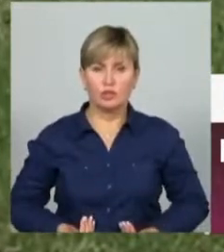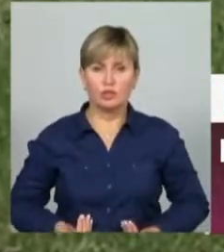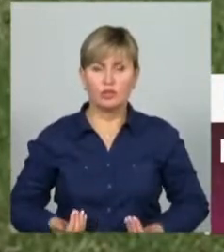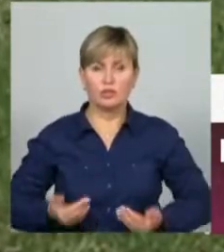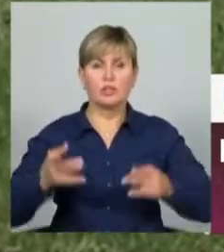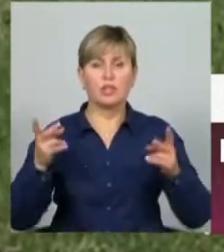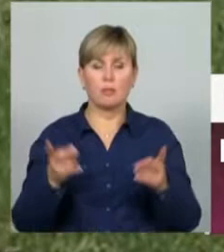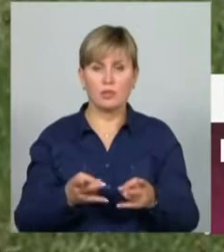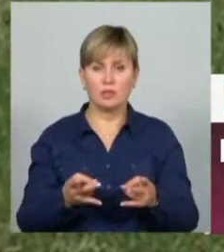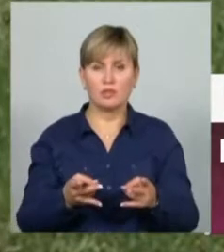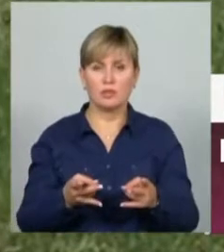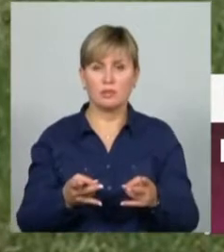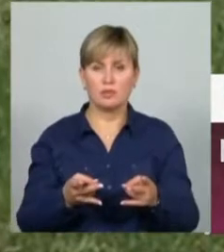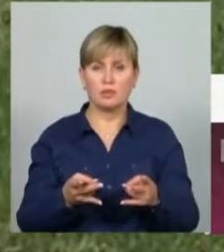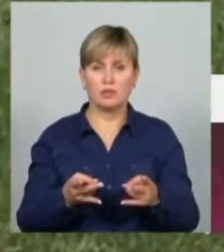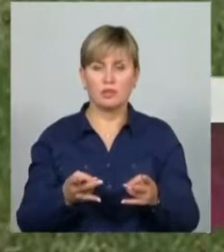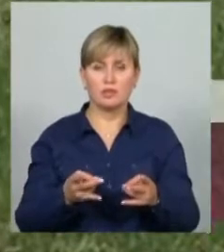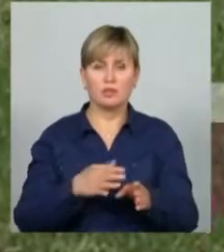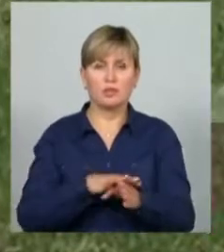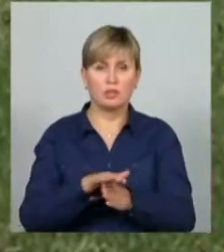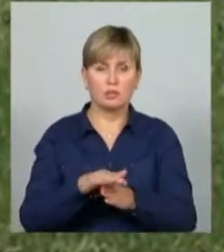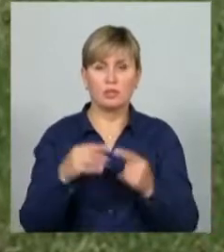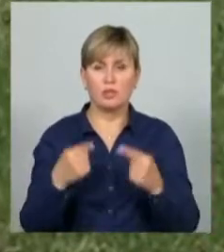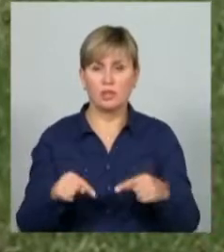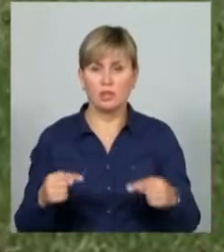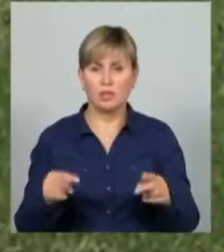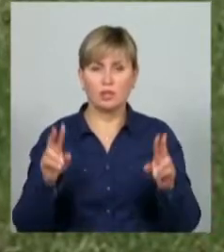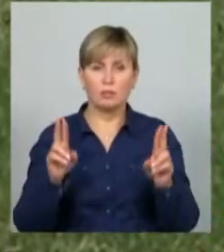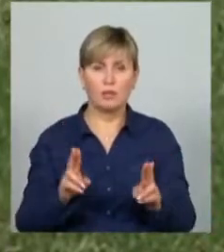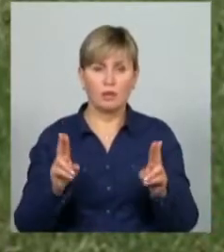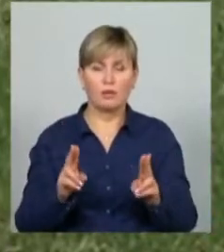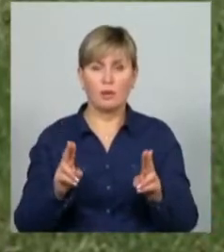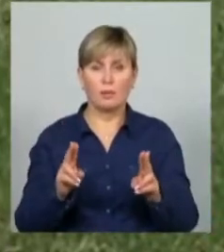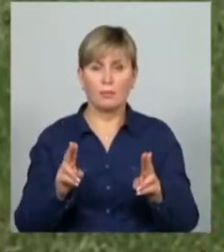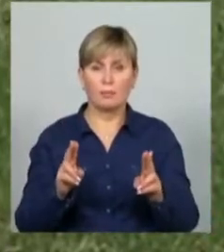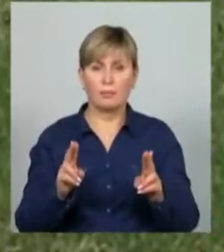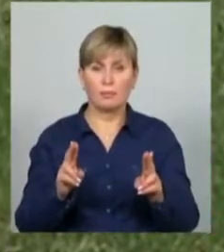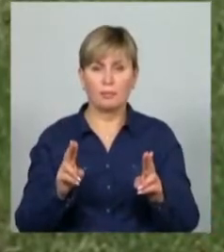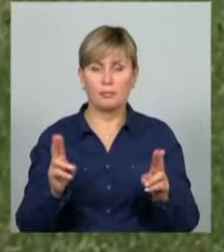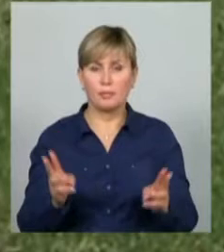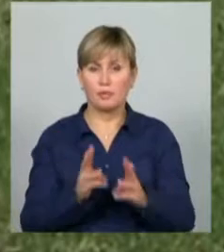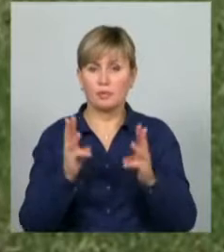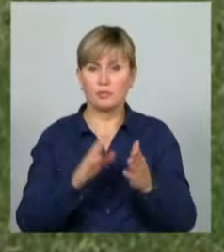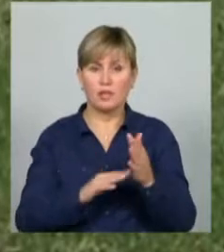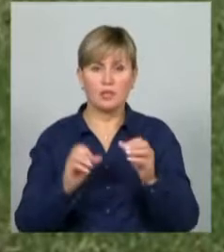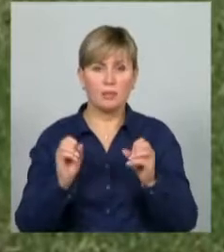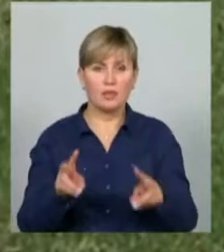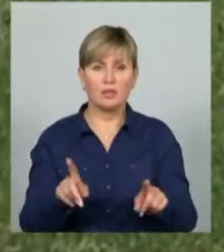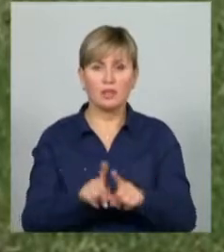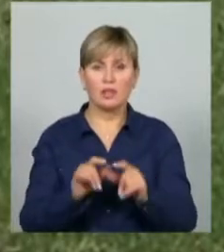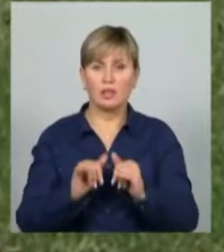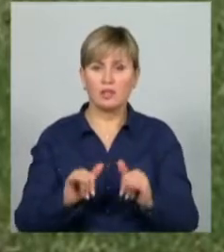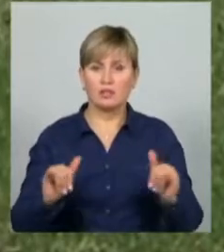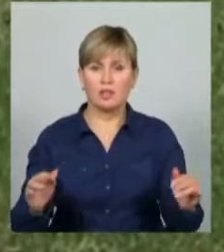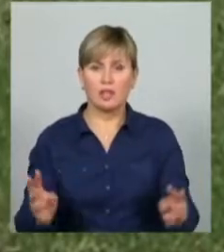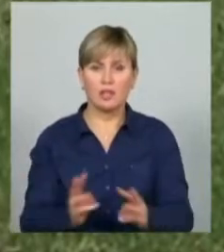жителям необходимо соблюдать ряд правил пожарной безопасности, такие как разводить